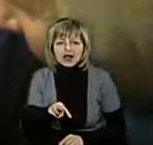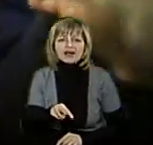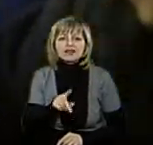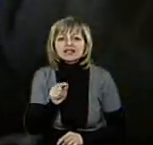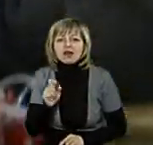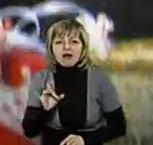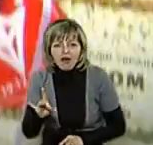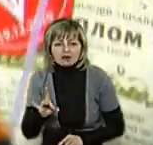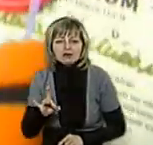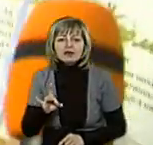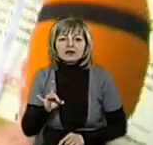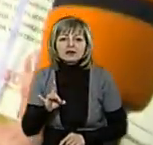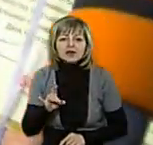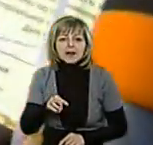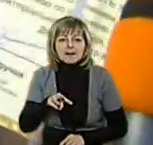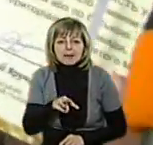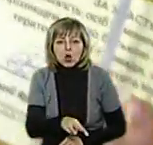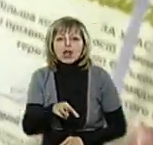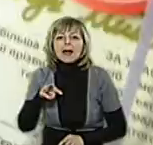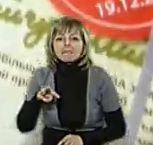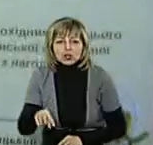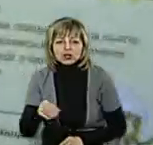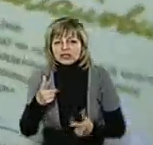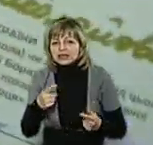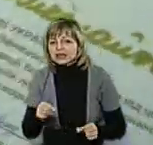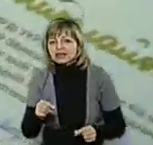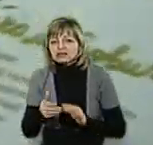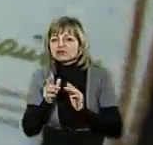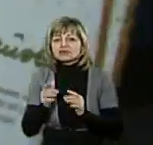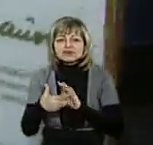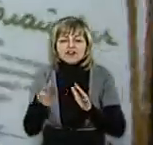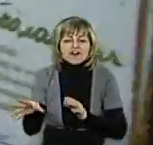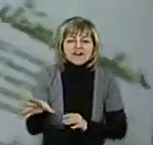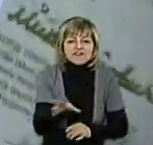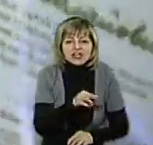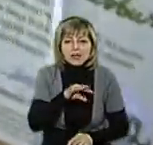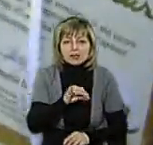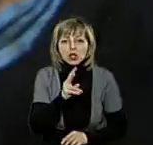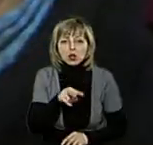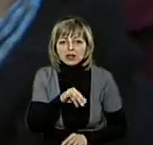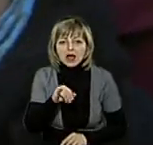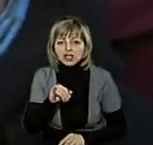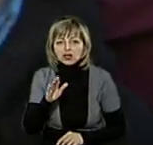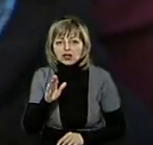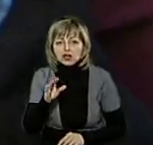Захар Миколаєвич і Зайчук Микола Миколаєвич, десь Назарчик, поклич Колю. Всі Миколаєвичі, всі нас один